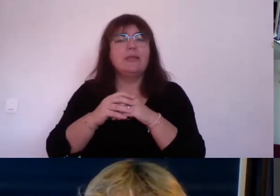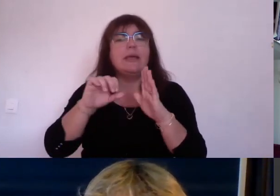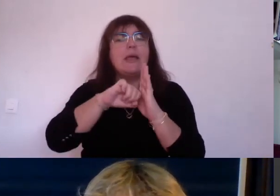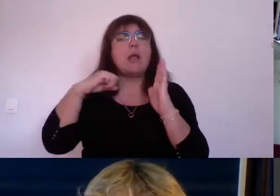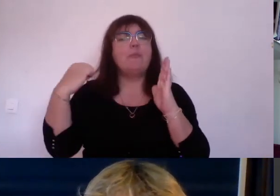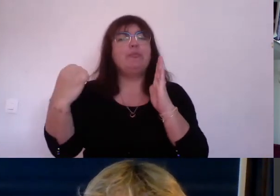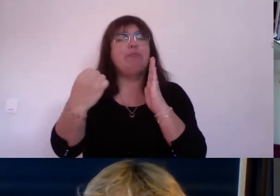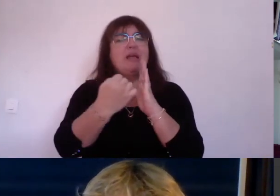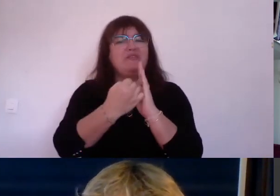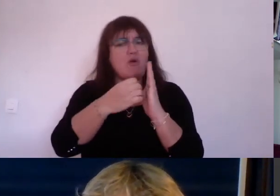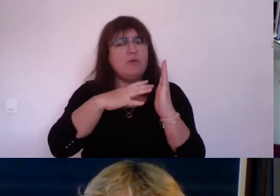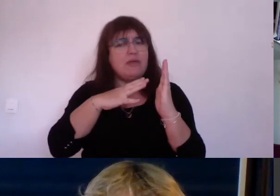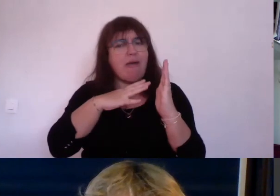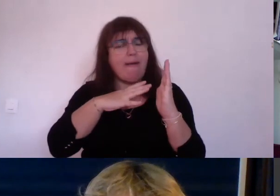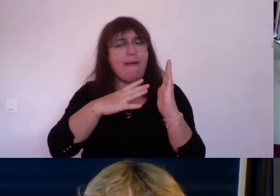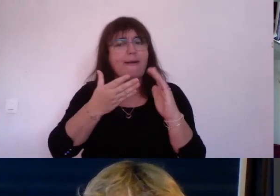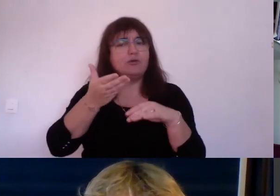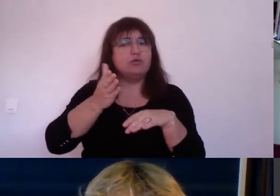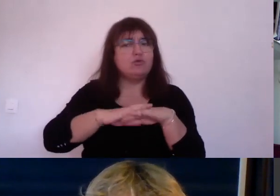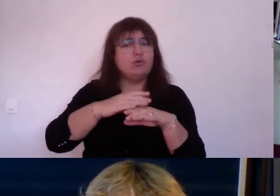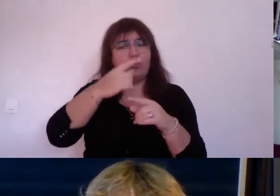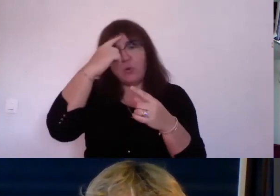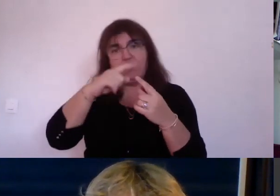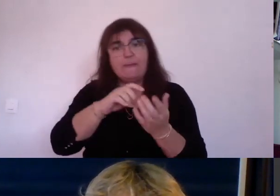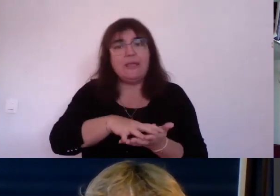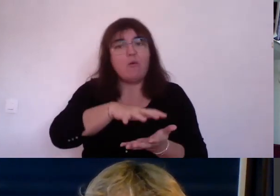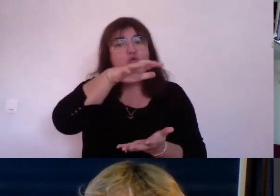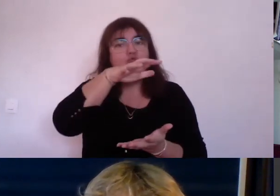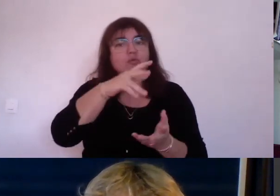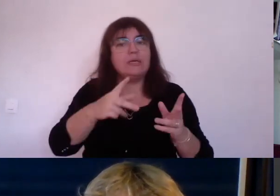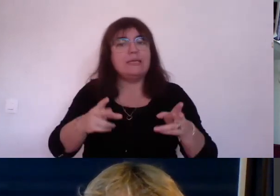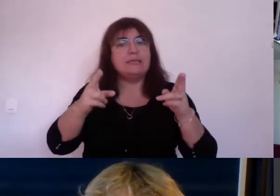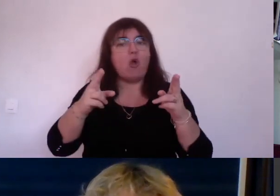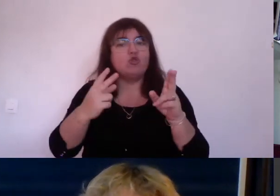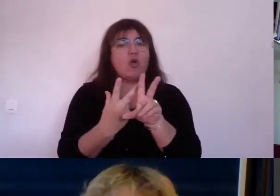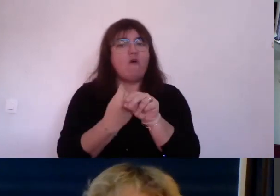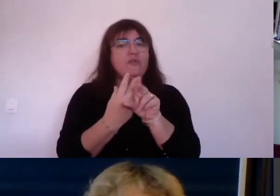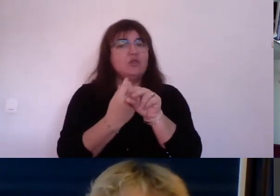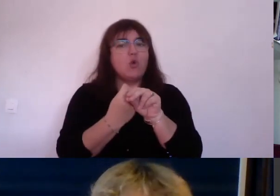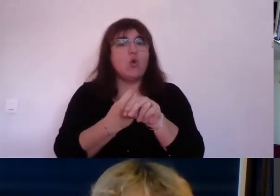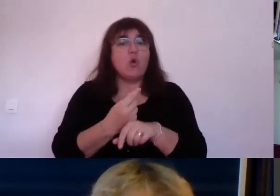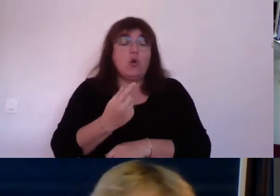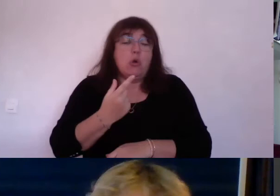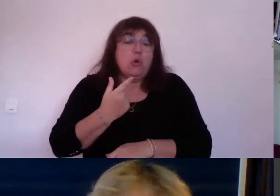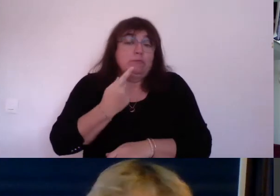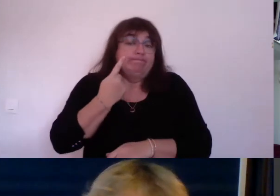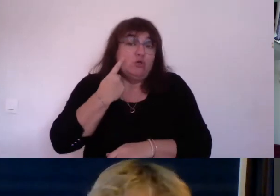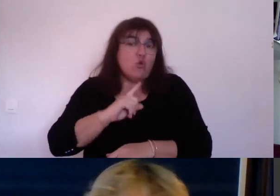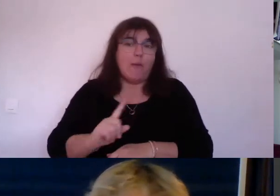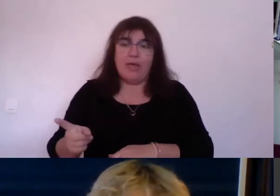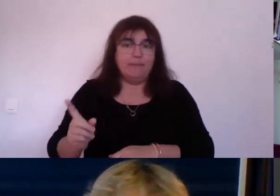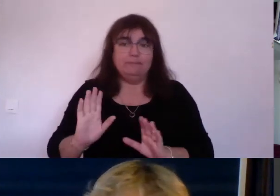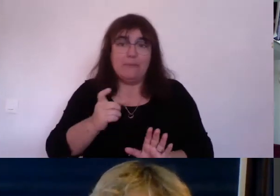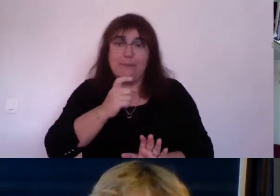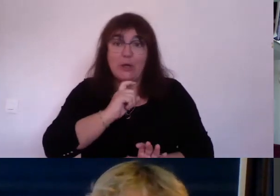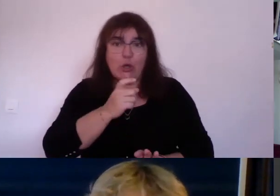tout ce qui existe en termes de ressources et de séances en visio? Alors, à mon sens, à ma connaissance, non. Pas encore,